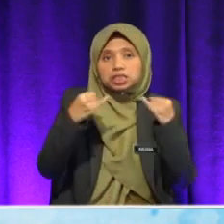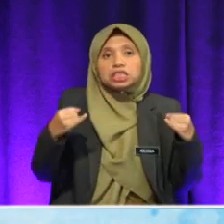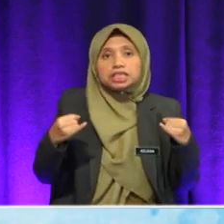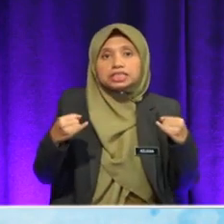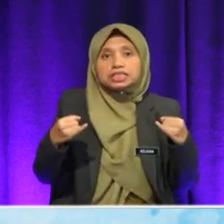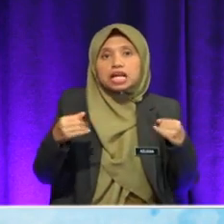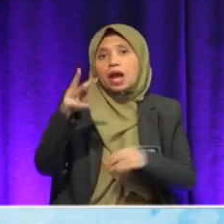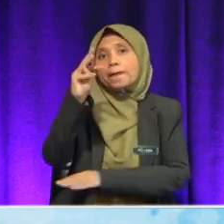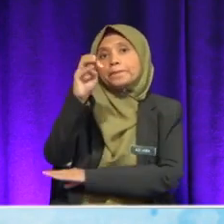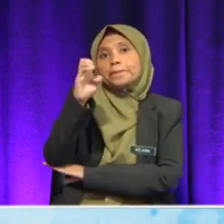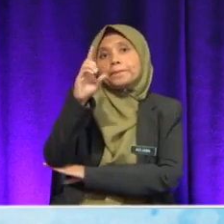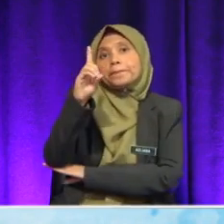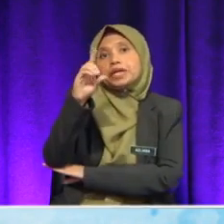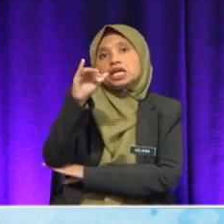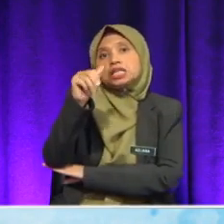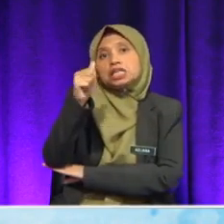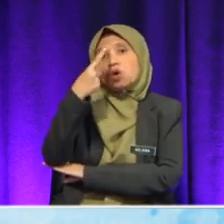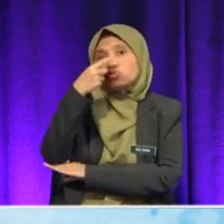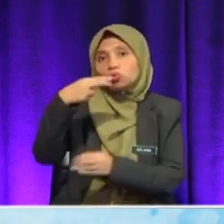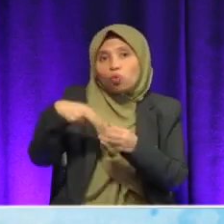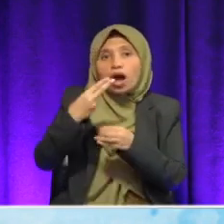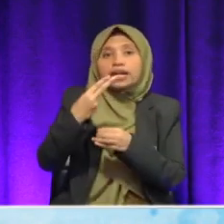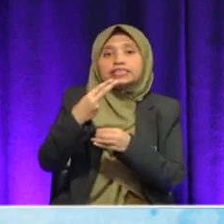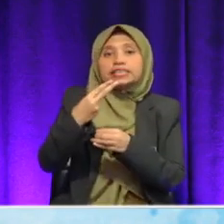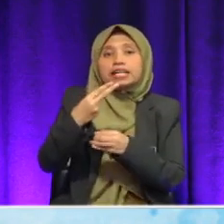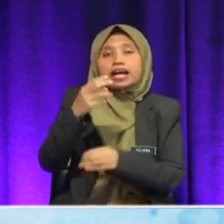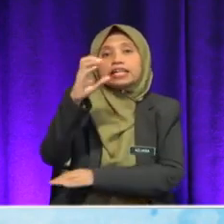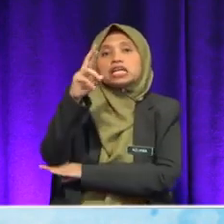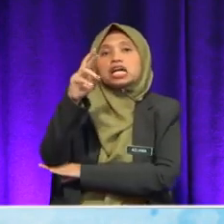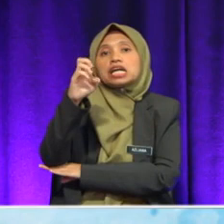media untuk menghasilkan kriteria